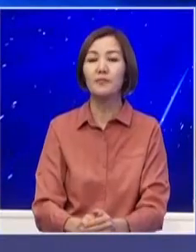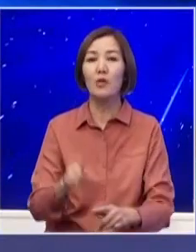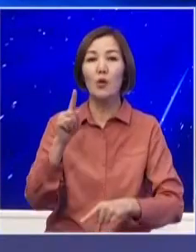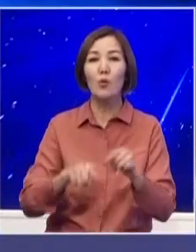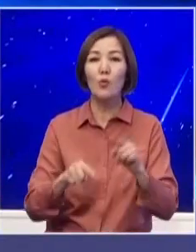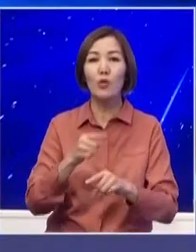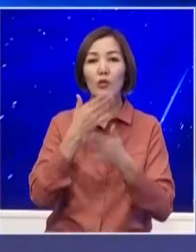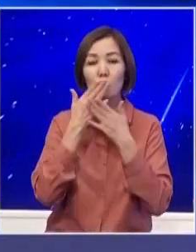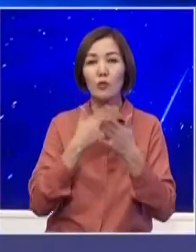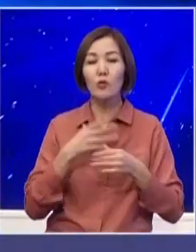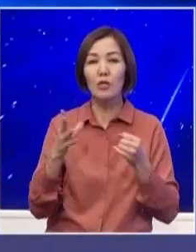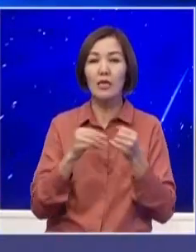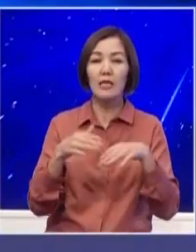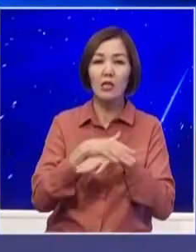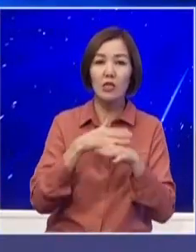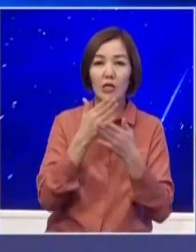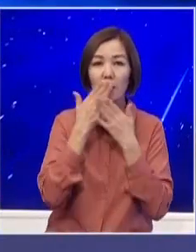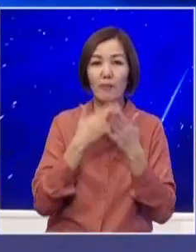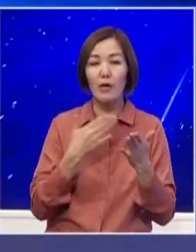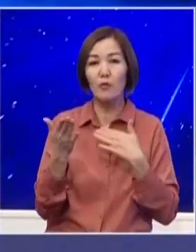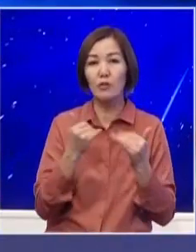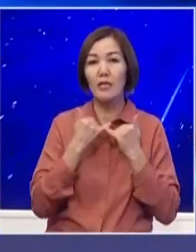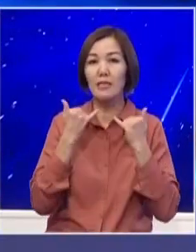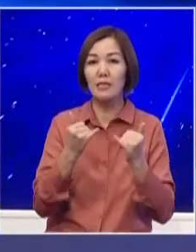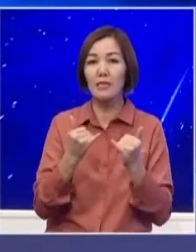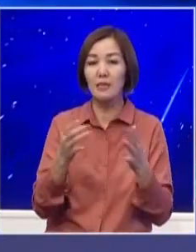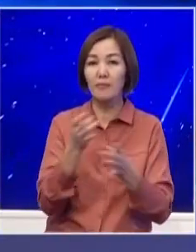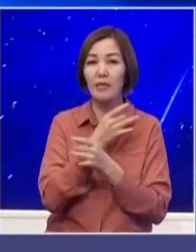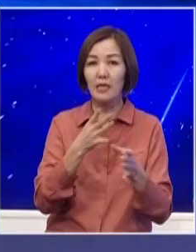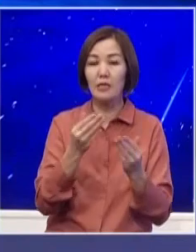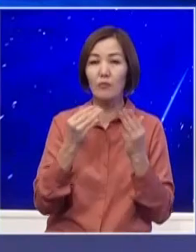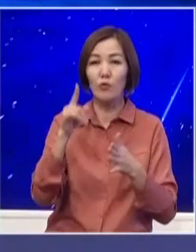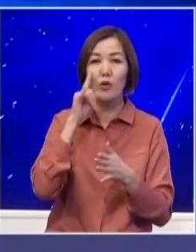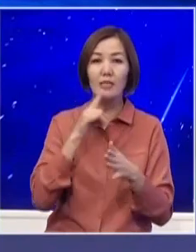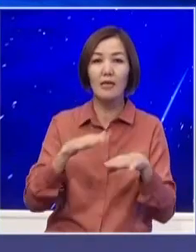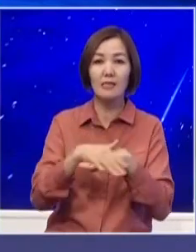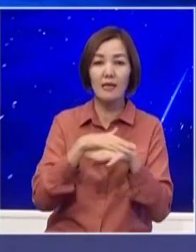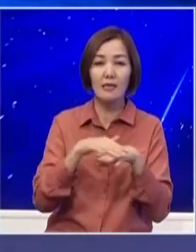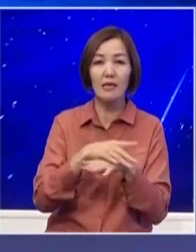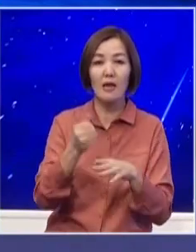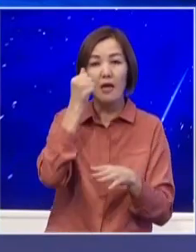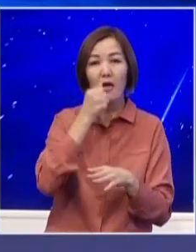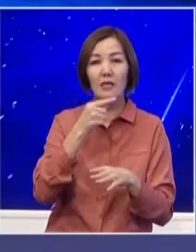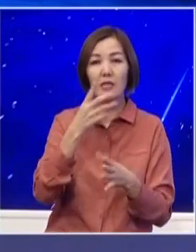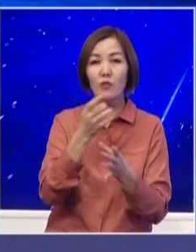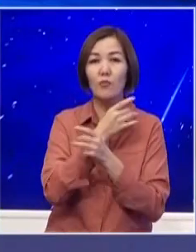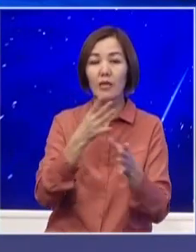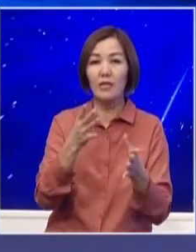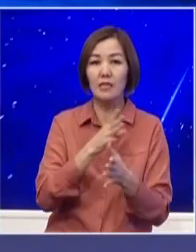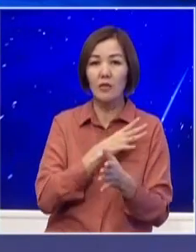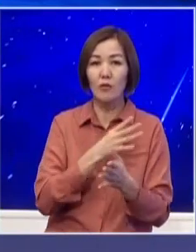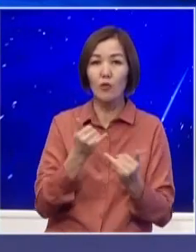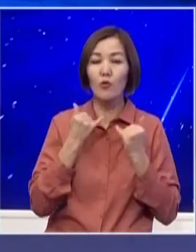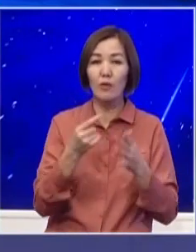Отаншылдықтың елге жерге деген махаббаттың өзара сыйластық пен құрметтің мерекесі. Бүгін қазақстандықтар алғыс айту мерекесін атап